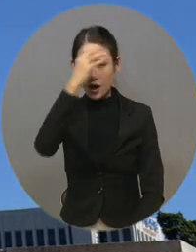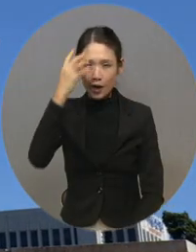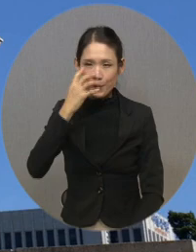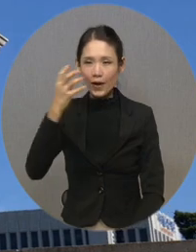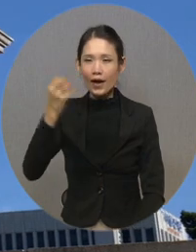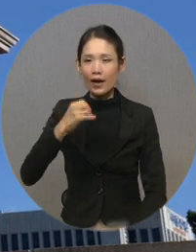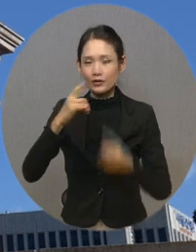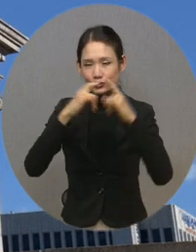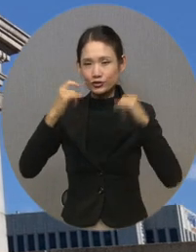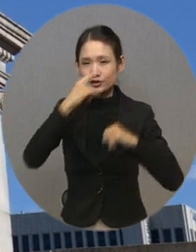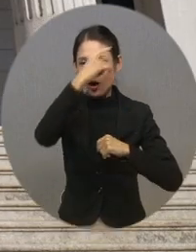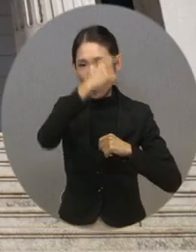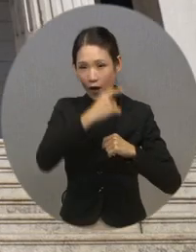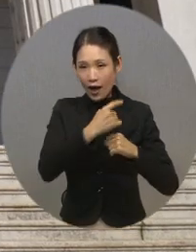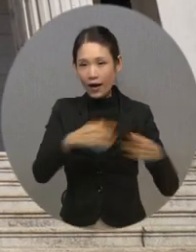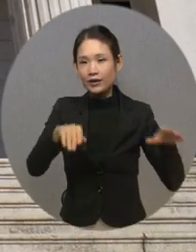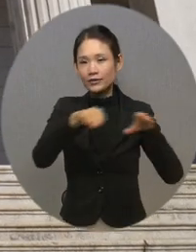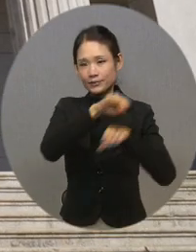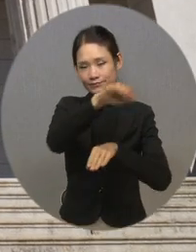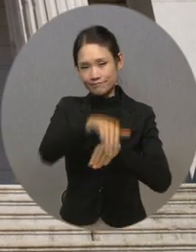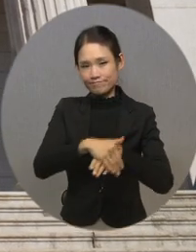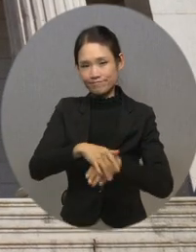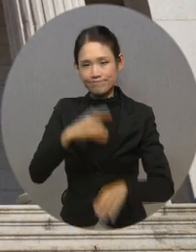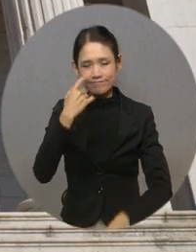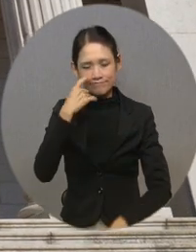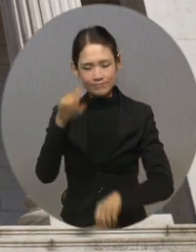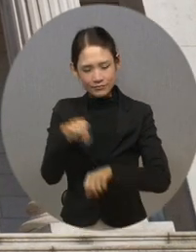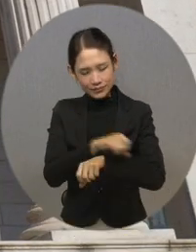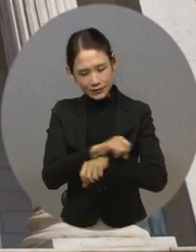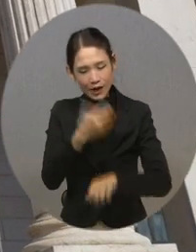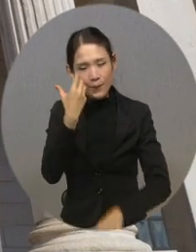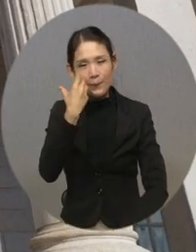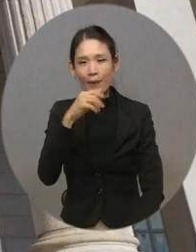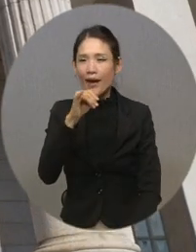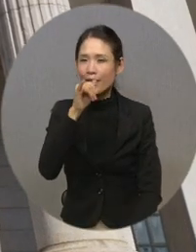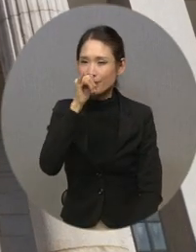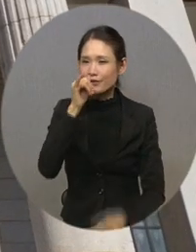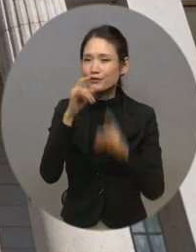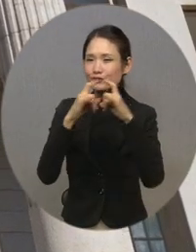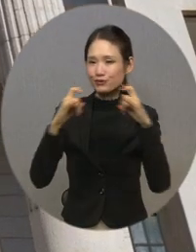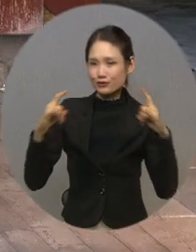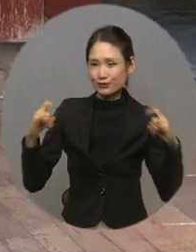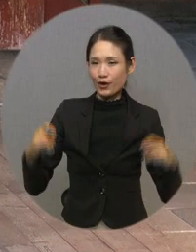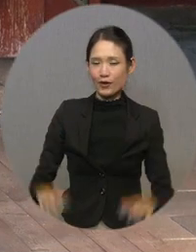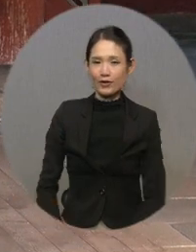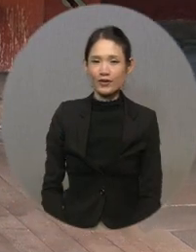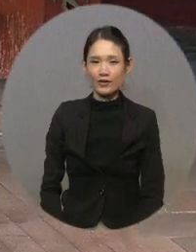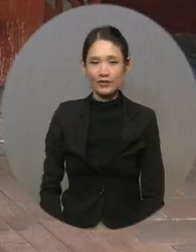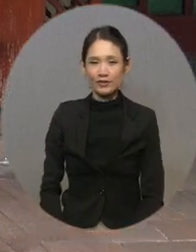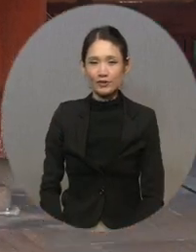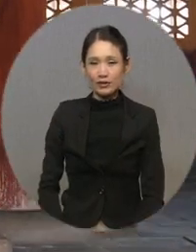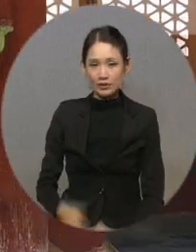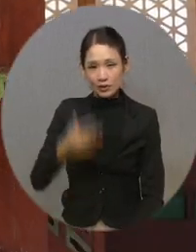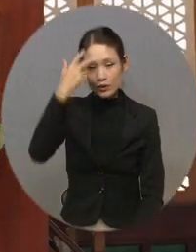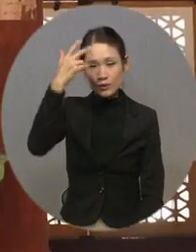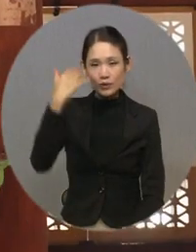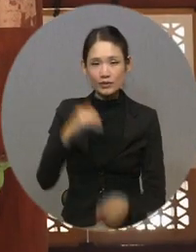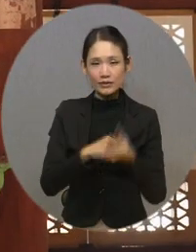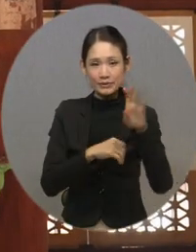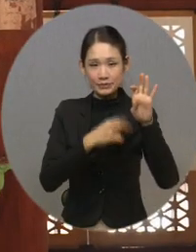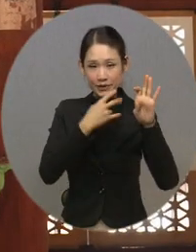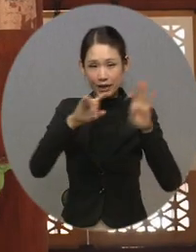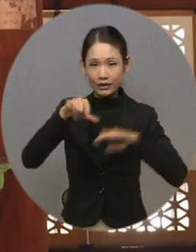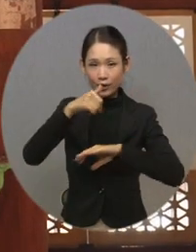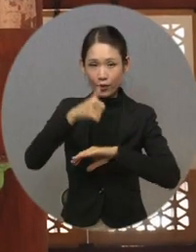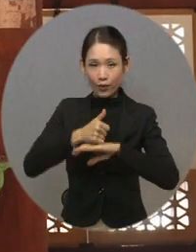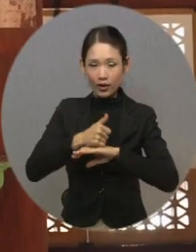양식의 건축물이 어우러져 독특한 매력을 지닌 궁궐입니다. 조선의 14대 왕, 선조가